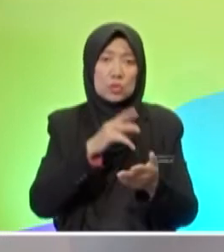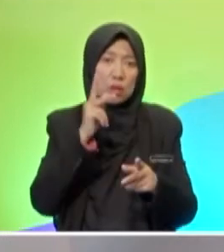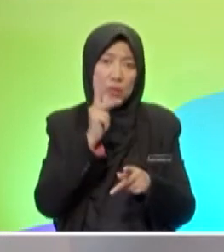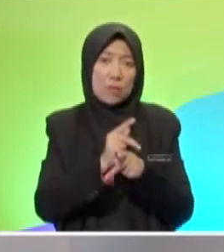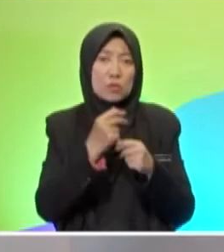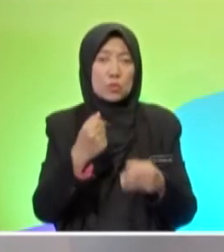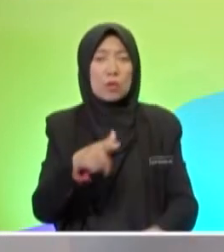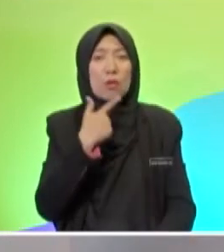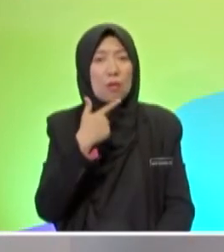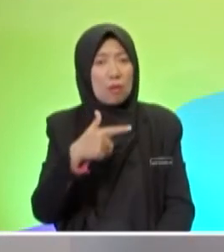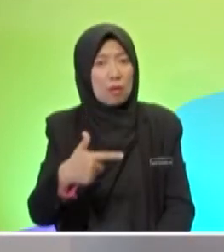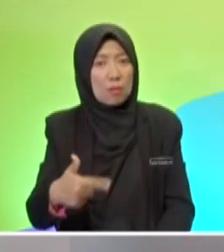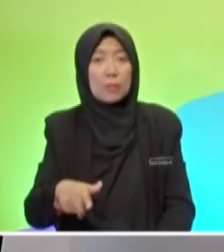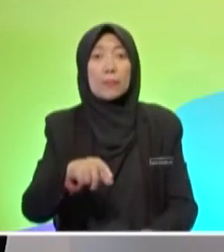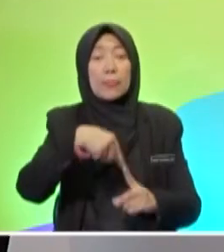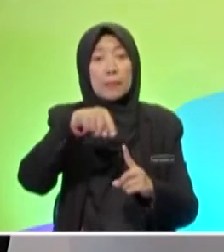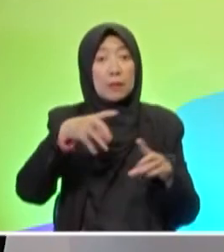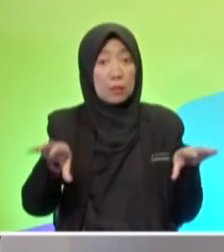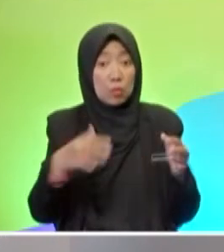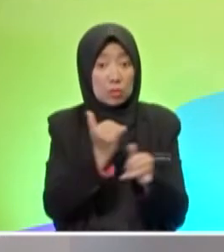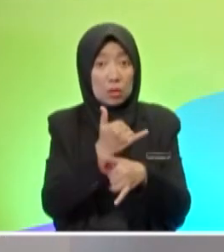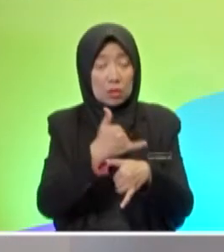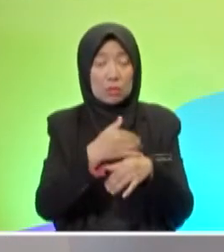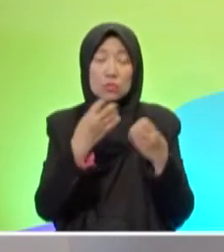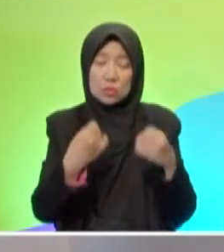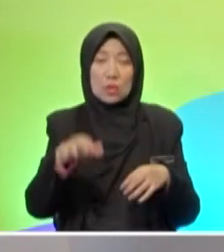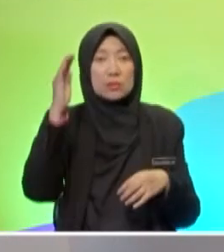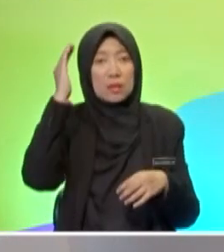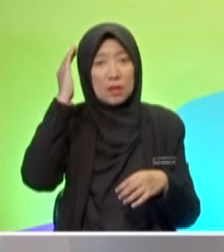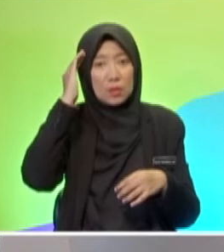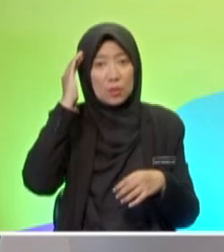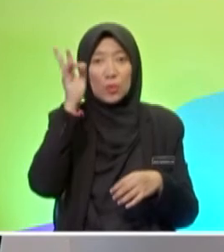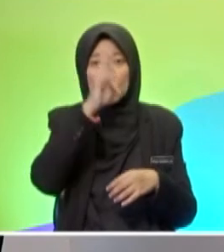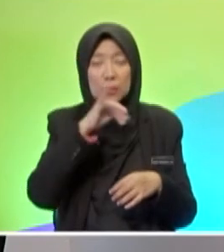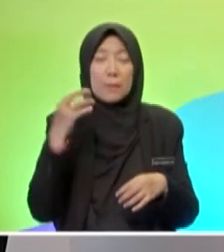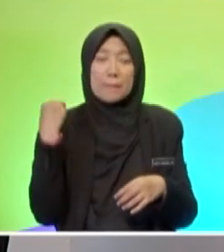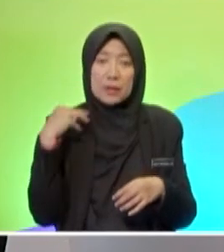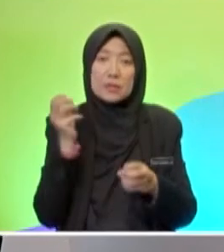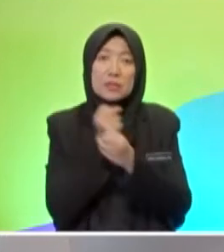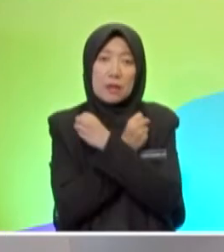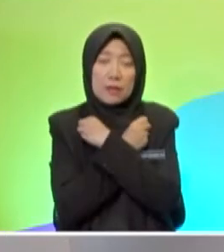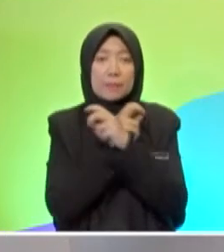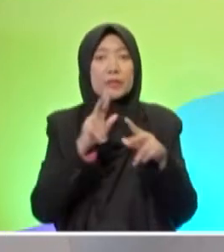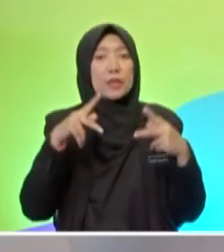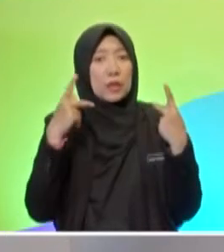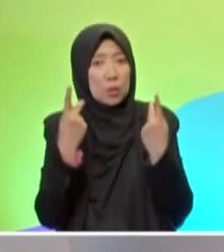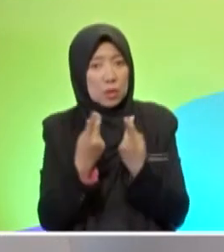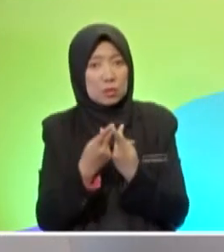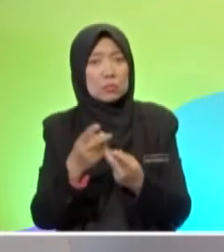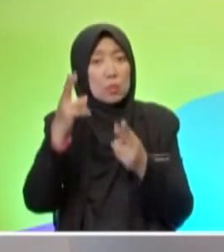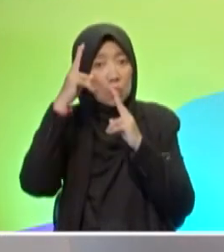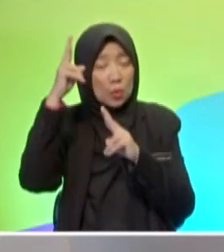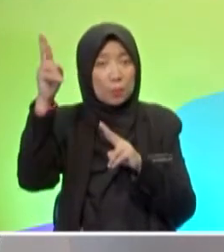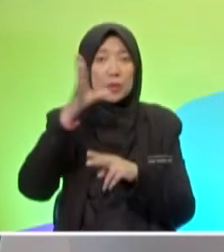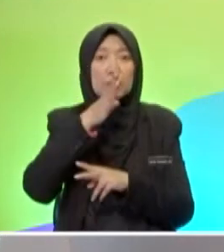kedalam karya kita dapat tahu mencapai cita di disayangkan kewagean kita tengok semen pula besok kita menghormati kedua ibubapa